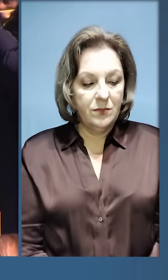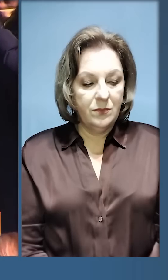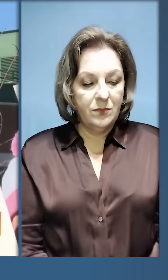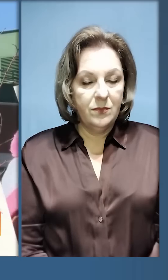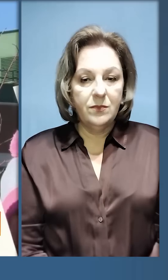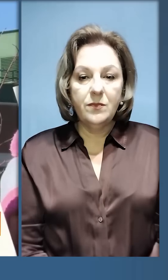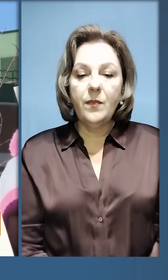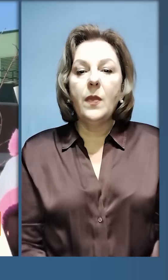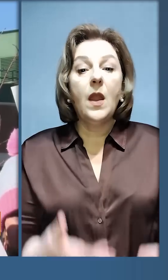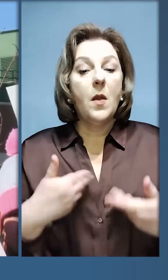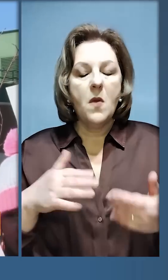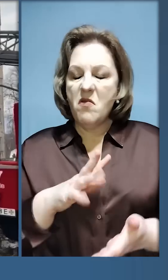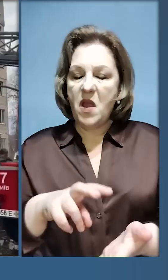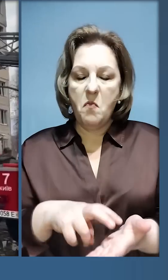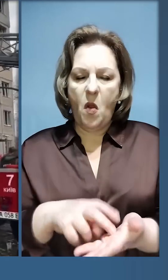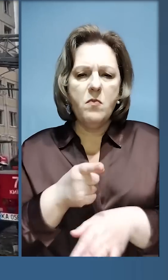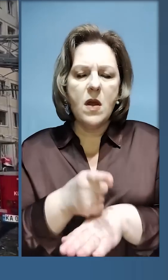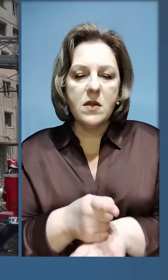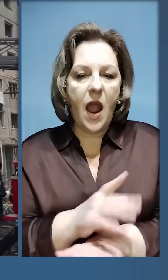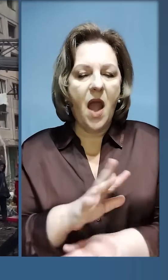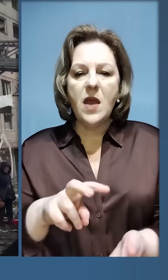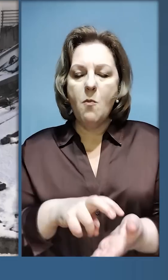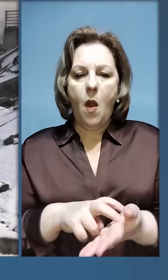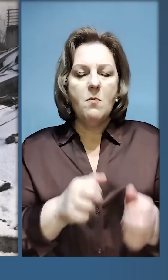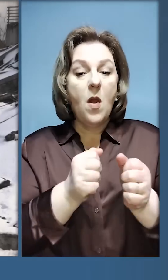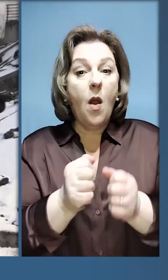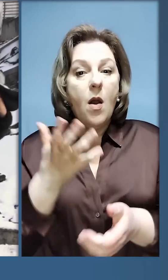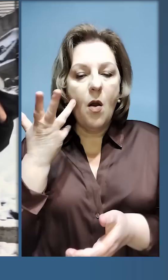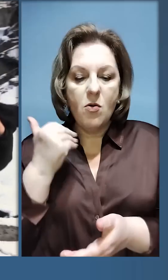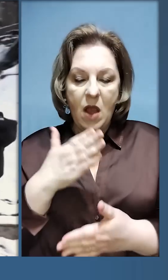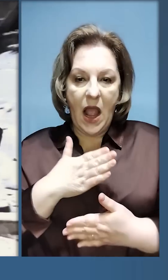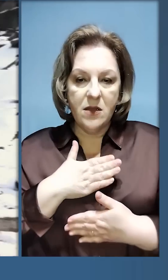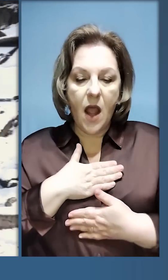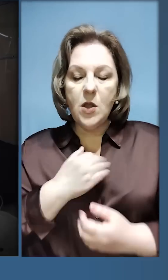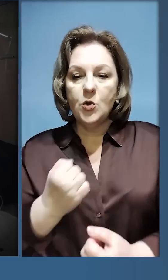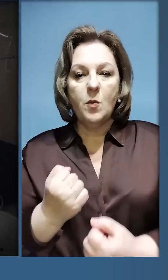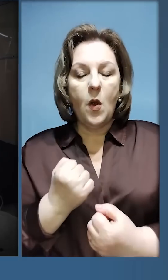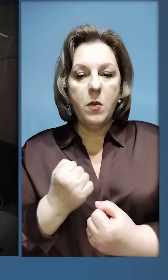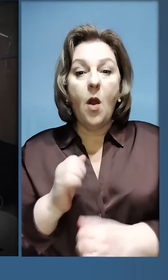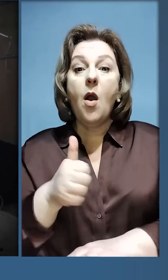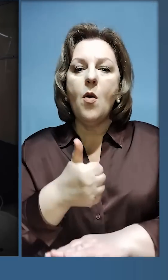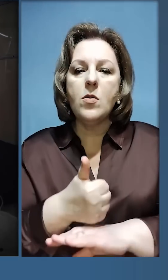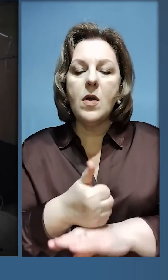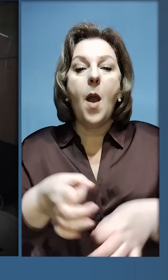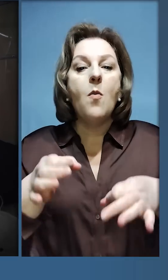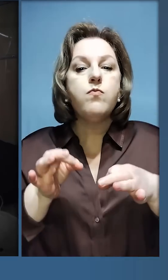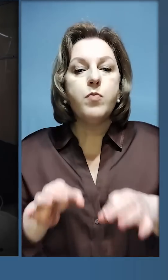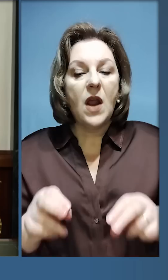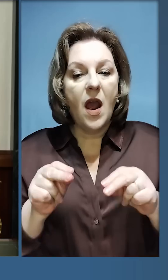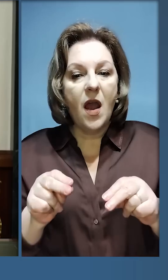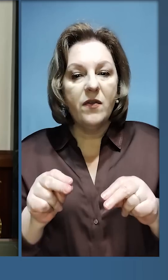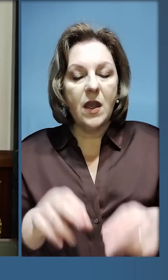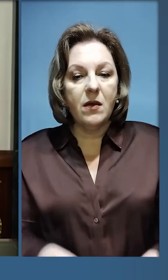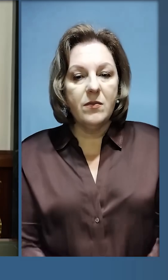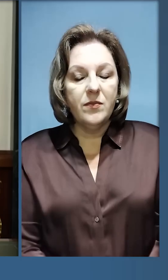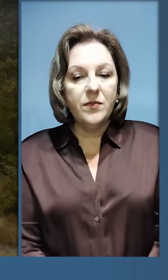stand together with Ukraine. Ми не боїмося танків, не боїмося кулеметів, коли на нашому боці головне –